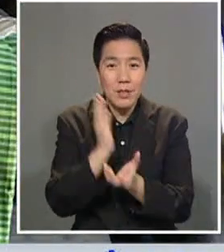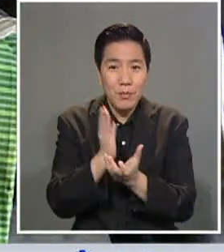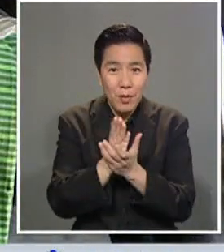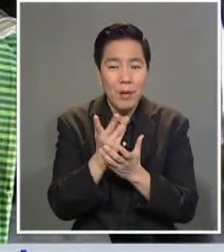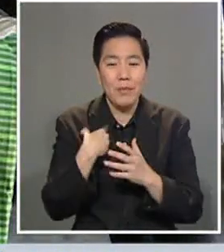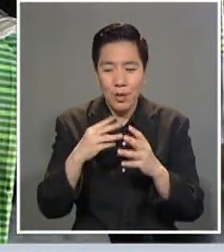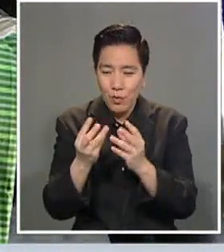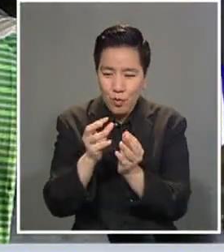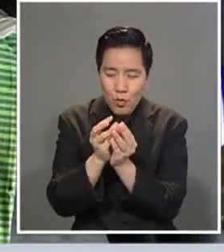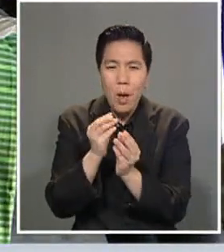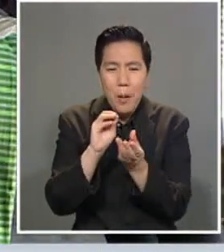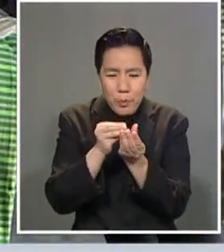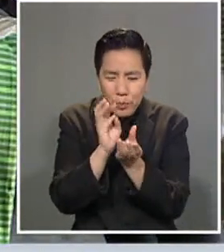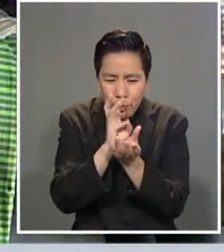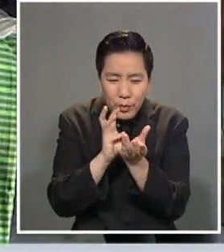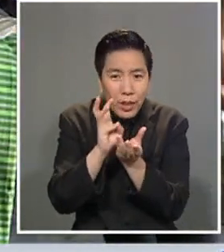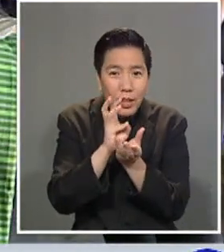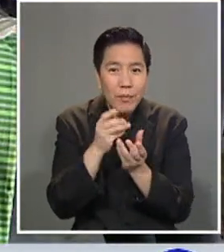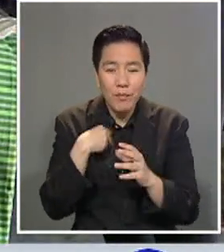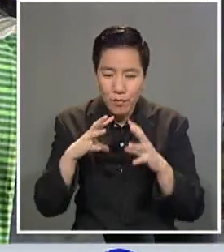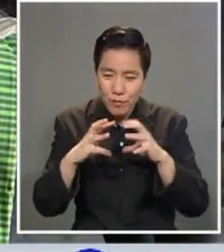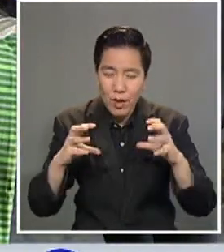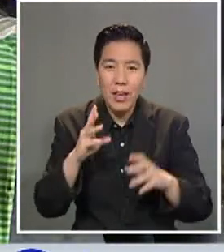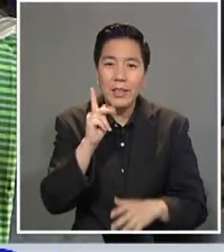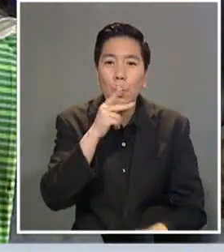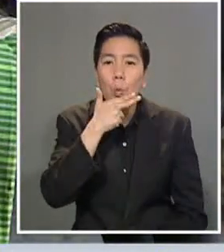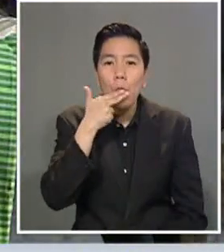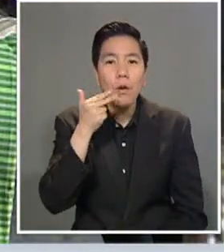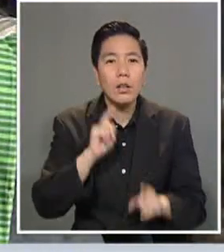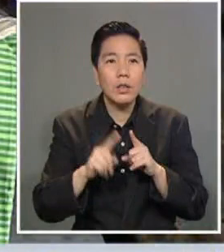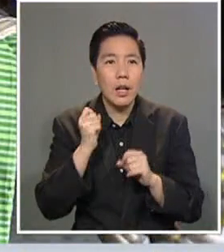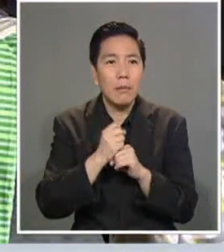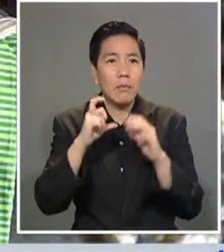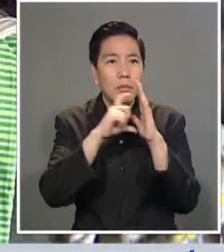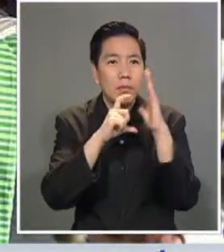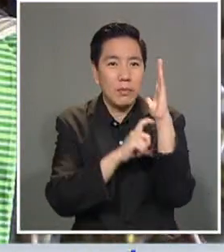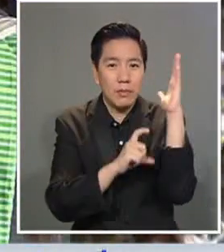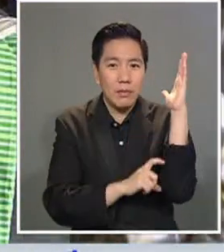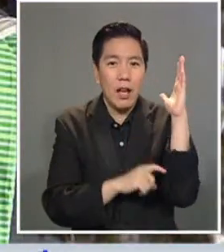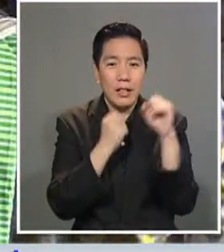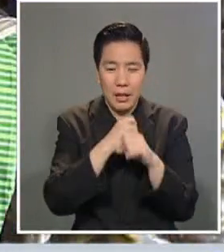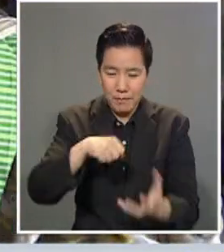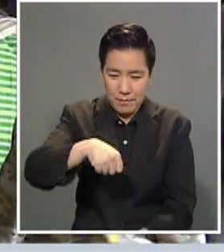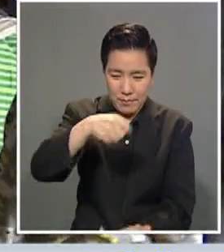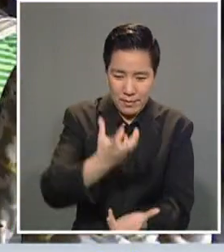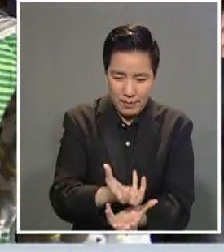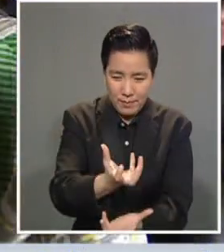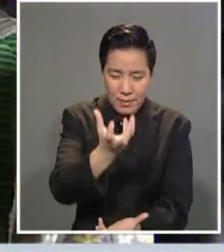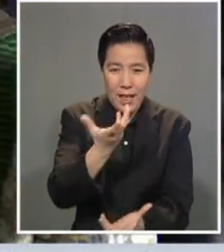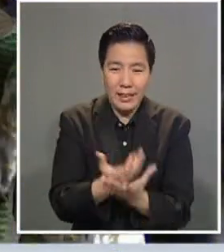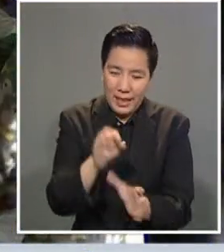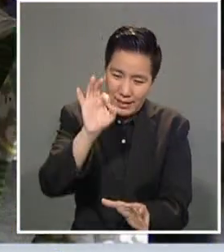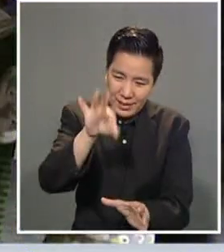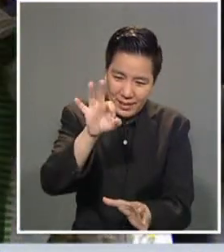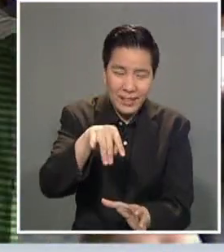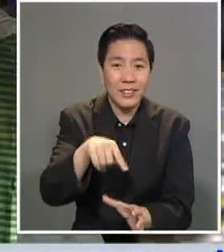รสมีส้มเขียวหวานมีฟักแล้วก็มีผลิตภัณฑ์จากไม้ไผ่นะคะ อันนี้เป็นต้นไม้ไผ่ ใช่เป็นอมสินนะคะ อ๋อเป็นอมสิน